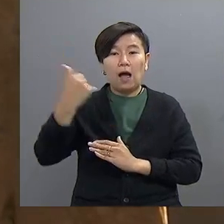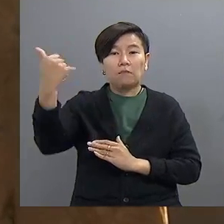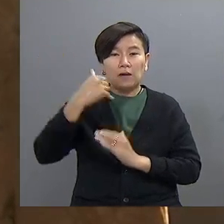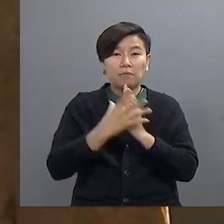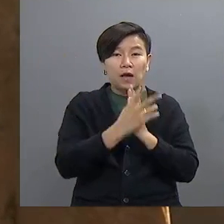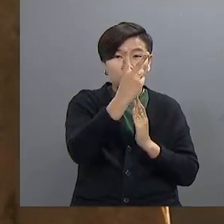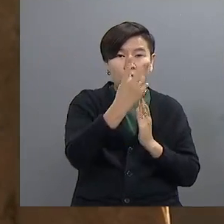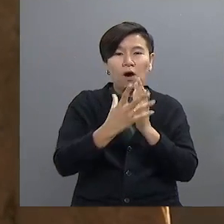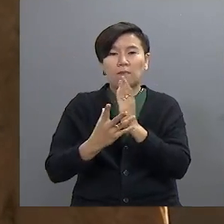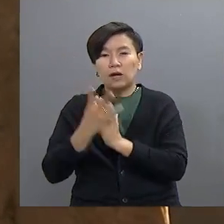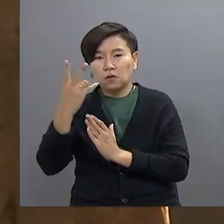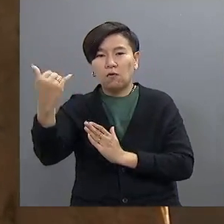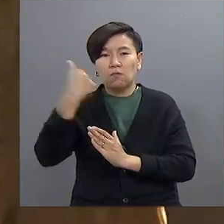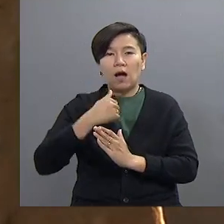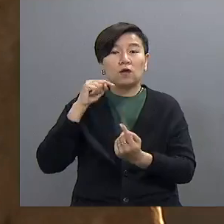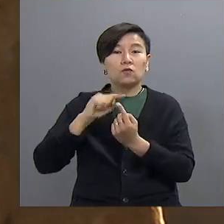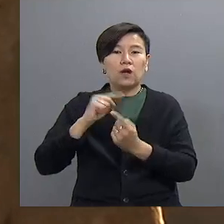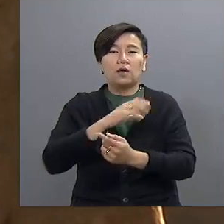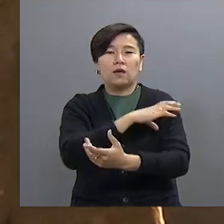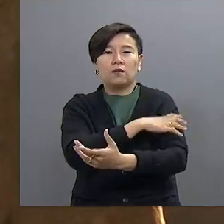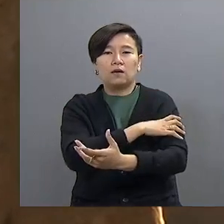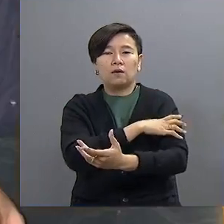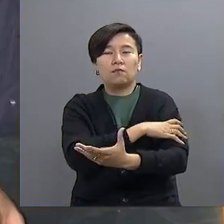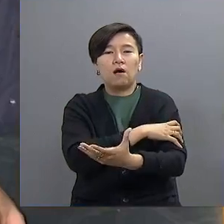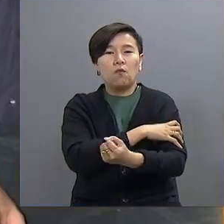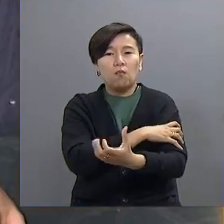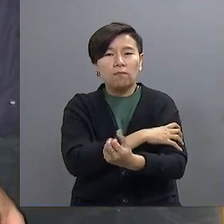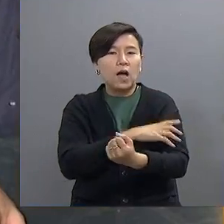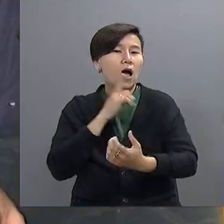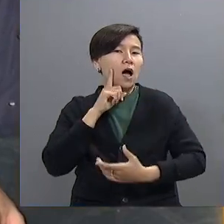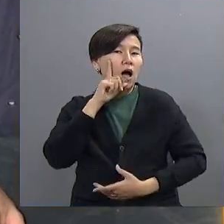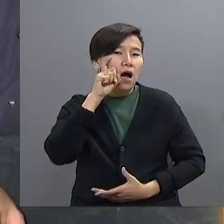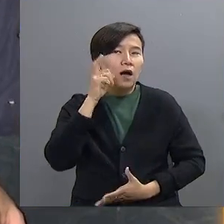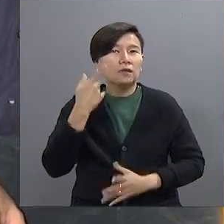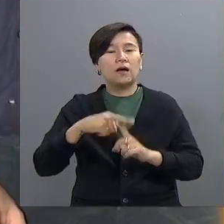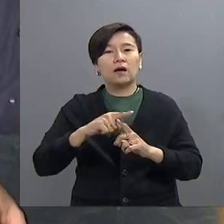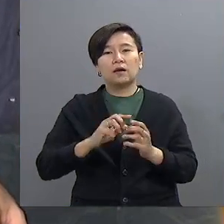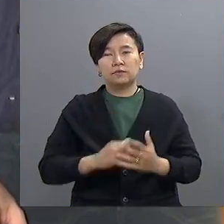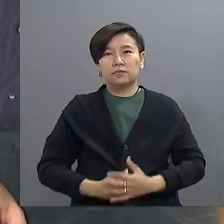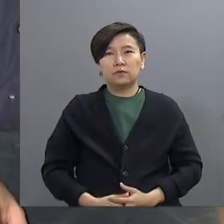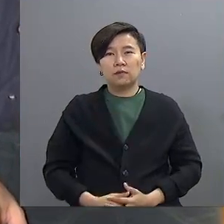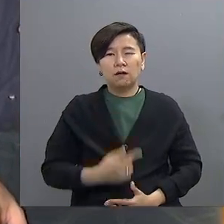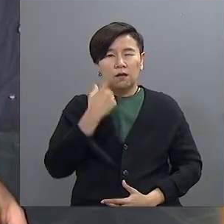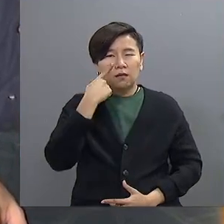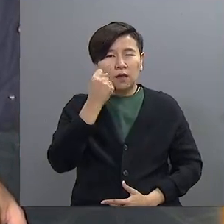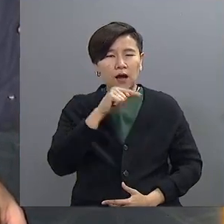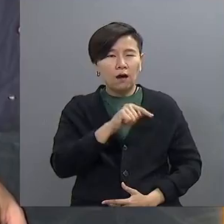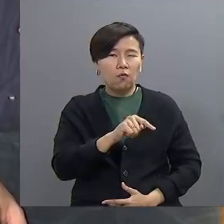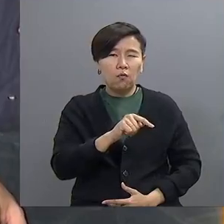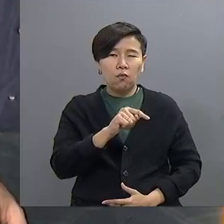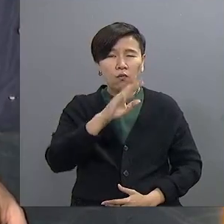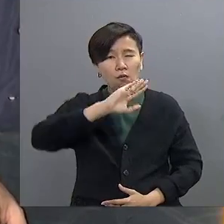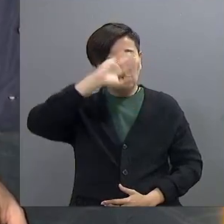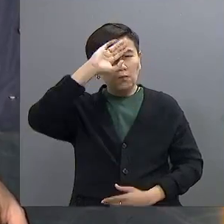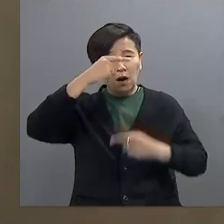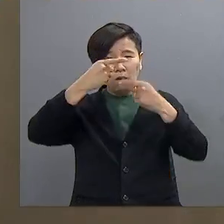ดันวัดไข้วัดความดัน โถคุณตาทำไมคุณตาเป็นหลายโรคจังเลยนะคะ